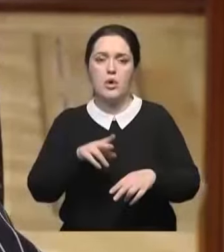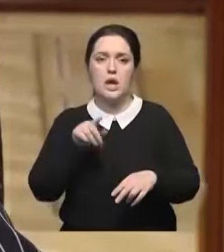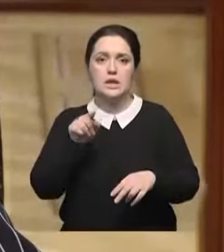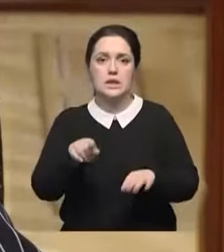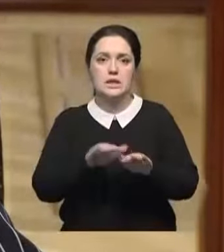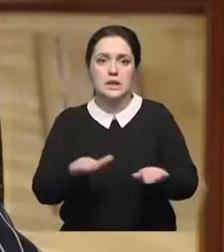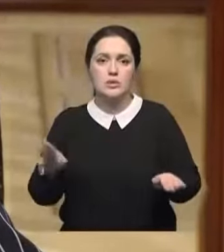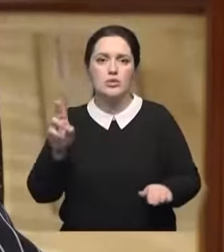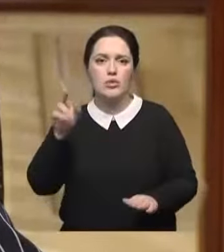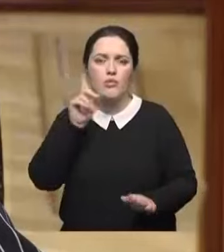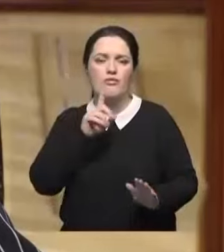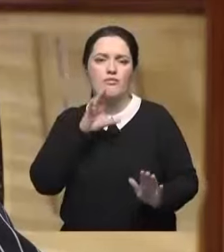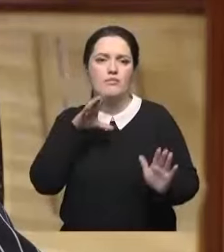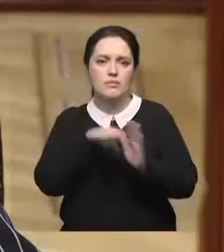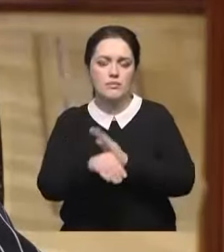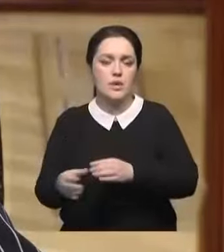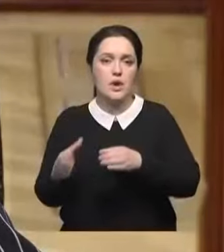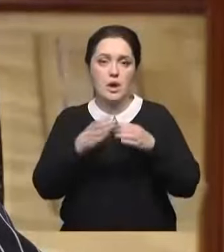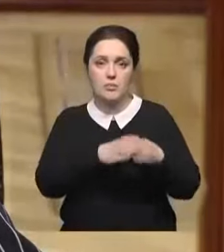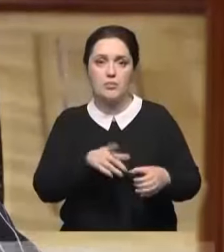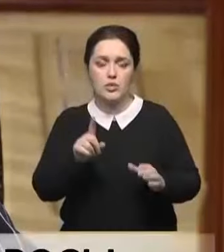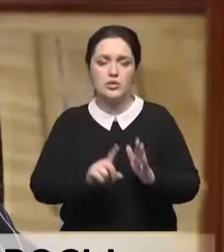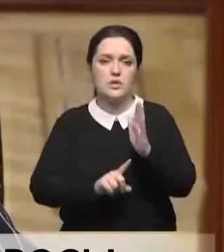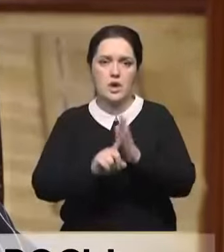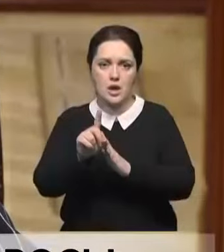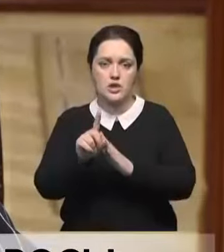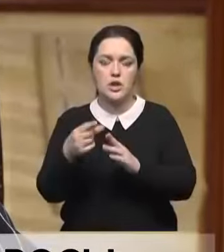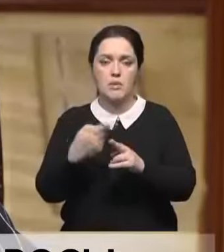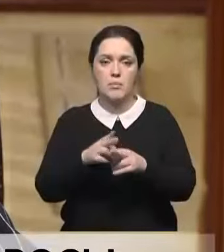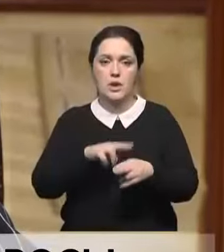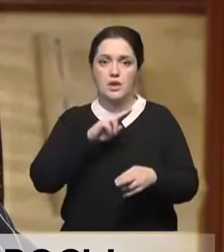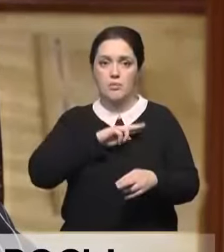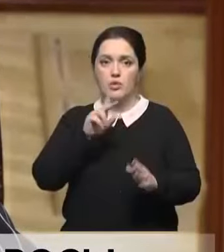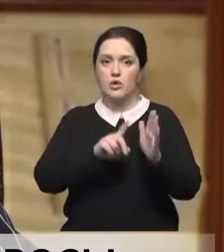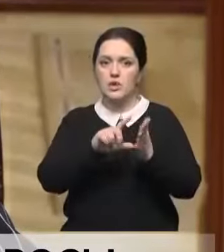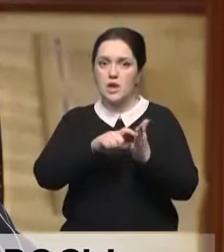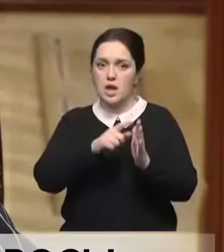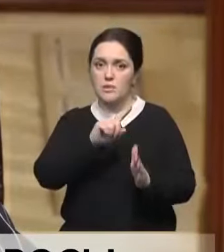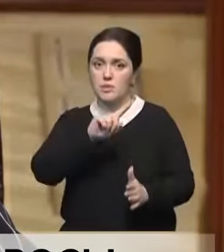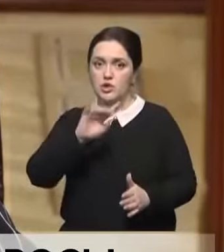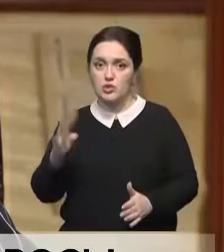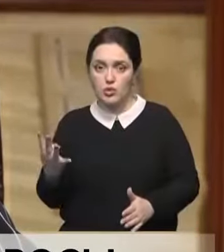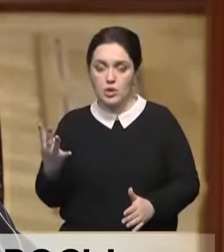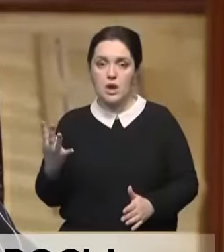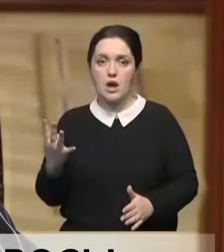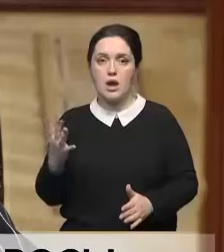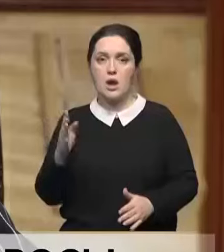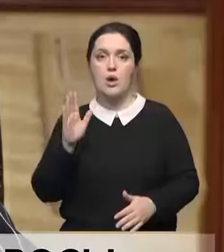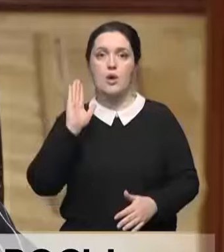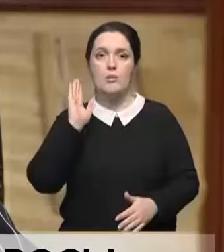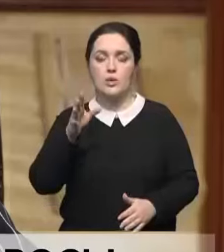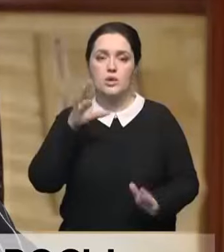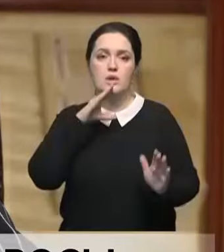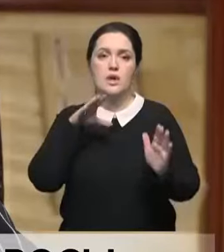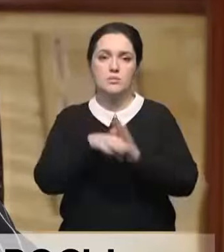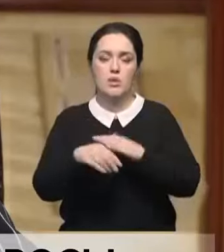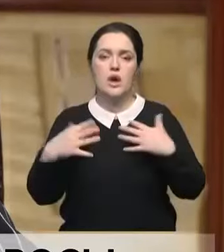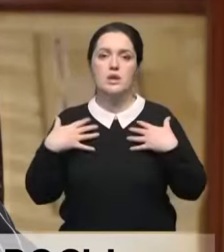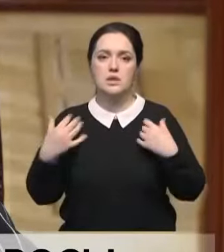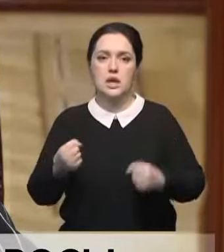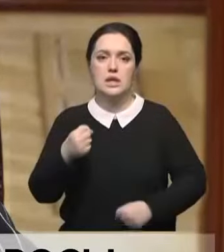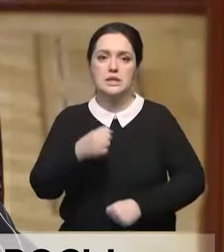эвакуационных центрах. По ним тоже работу уже начали. Дети начальных классов, это 1-4 классы, будут размещены в оздоровительных